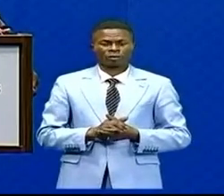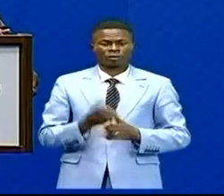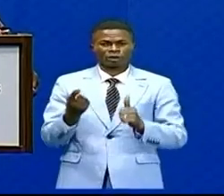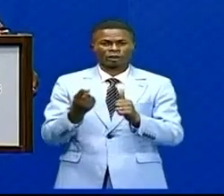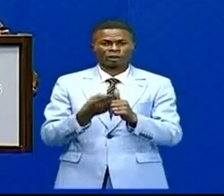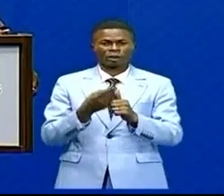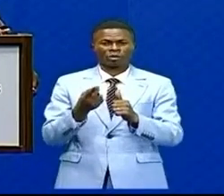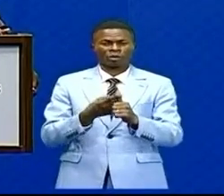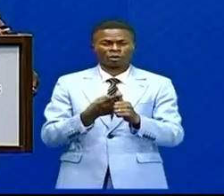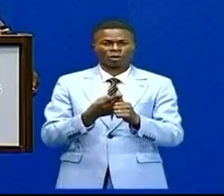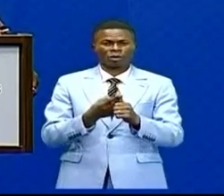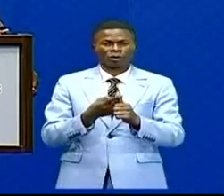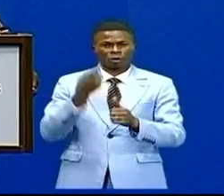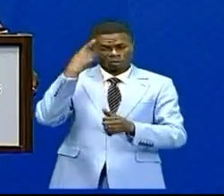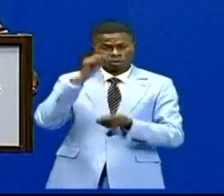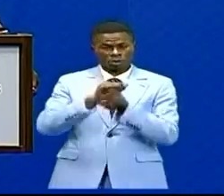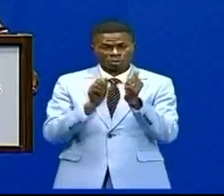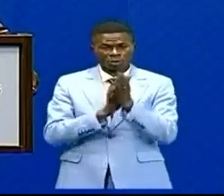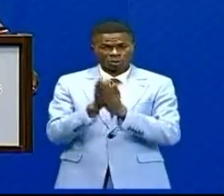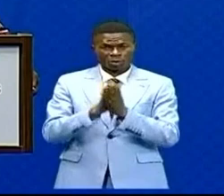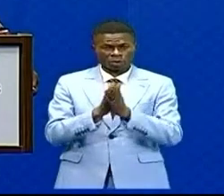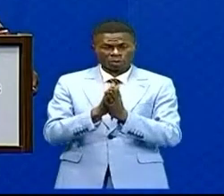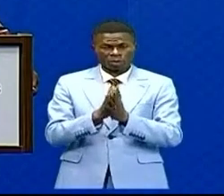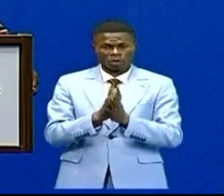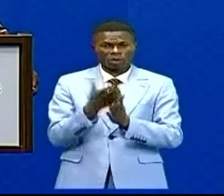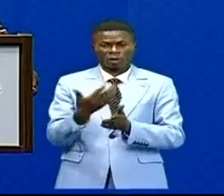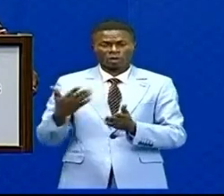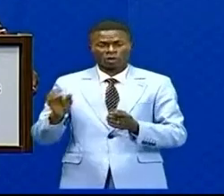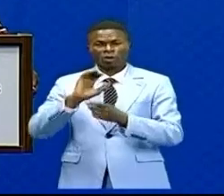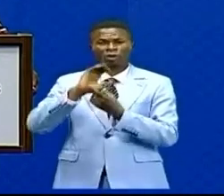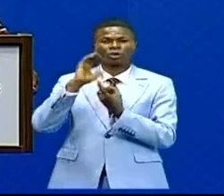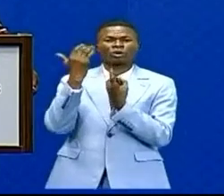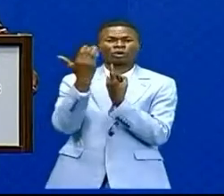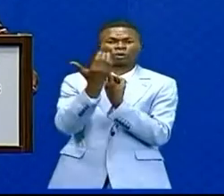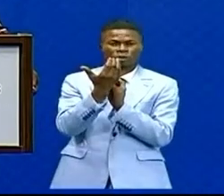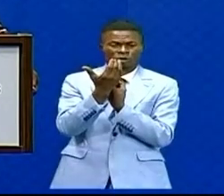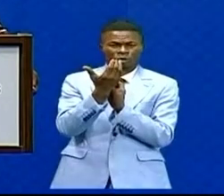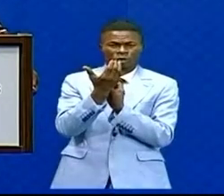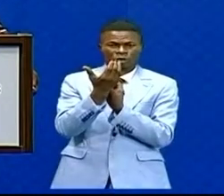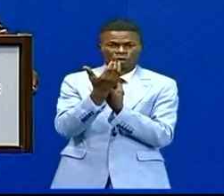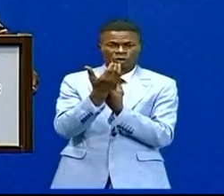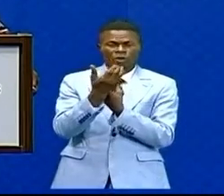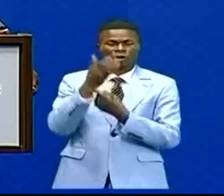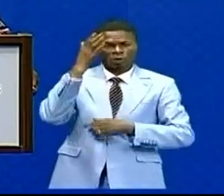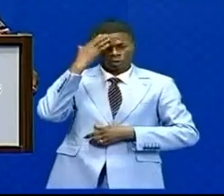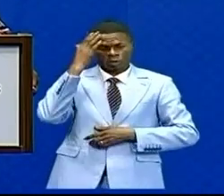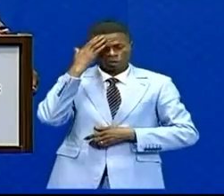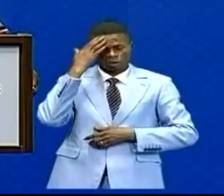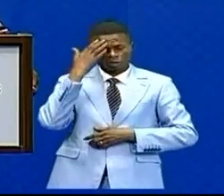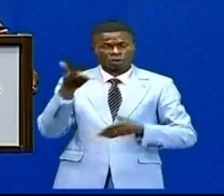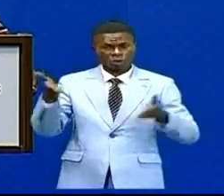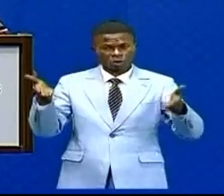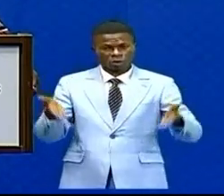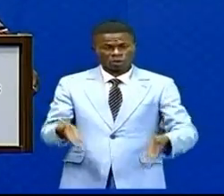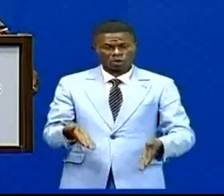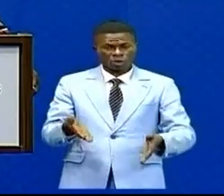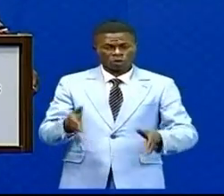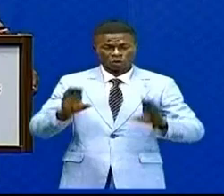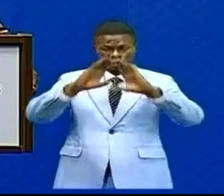Spécifiquement, pour ce qui concerne les aspects culturels, et conscient de l'existence des